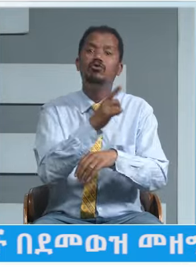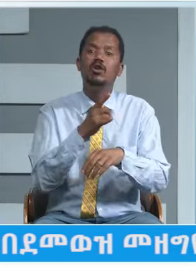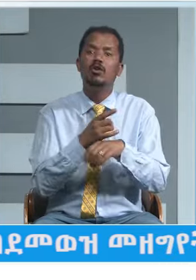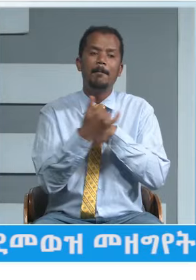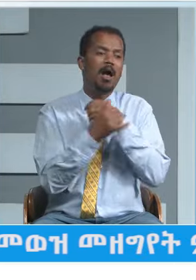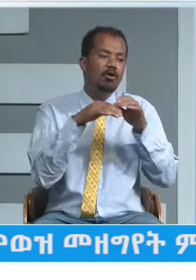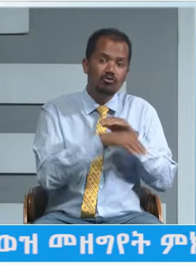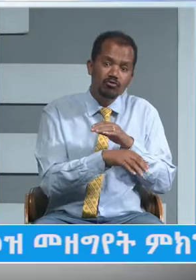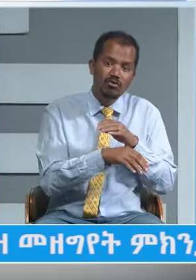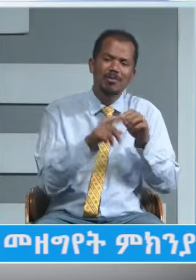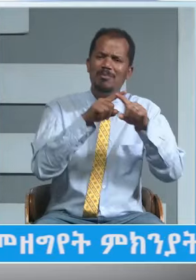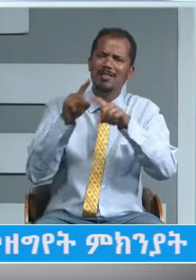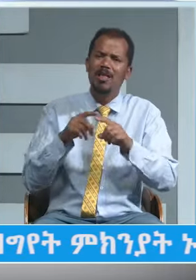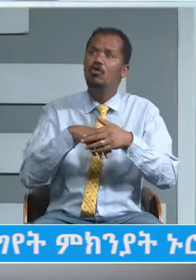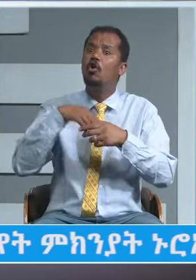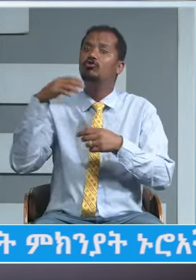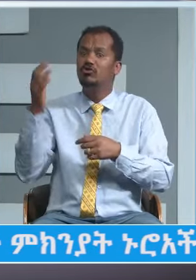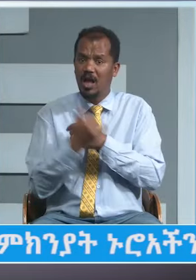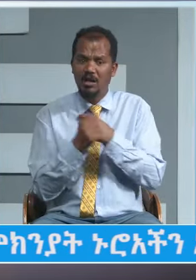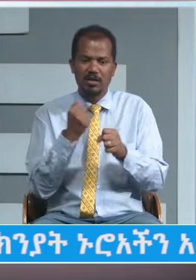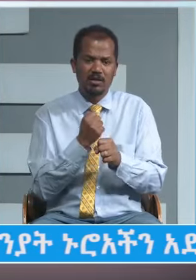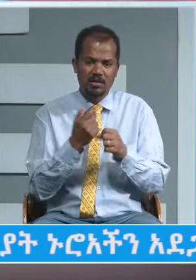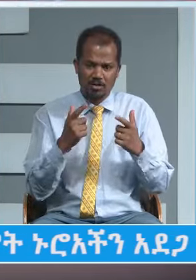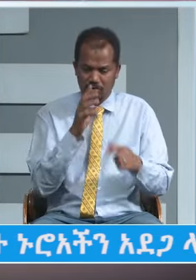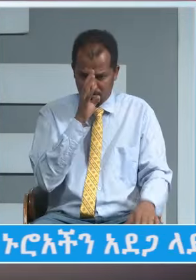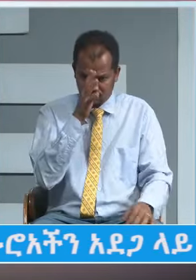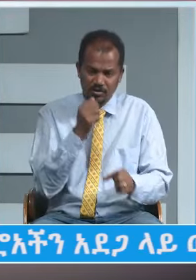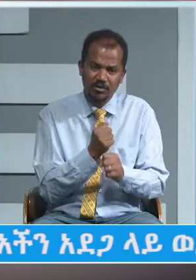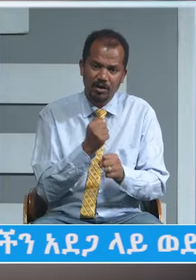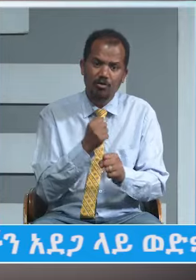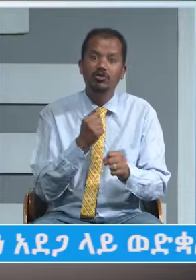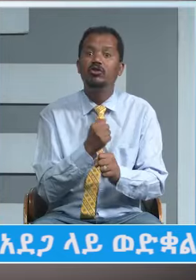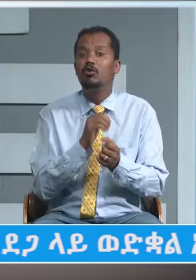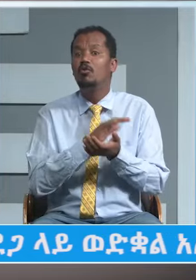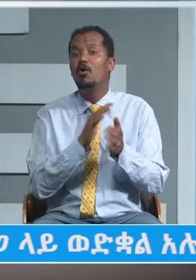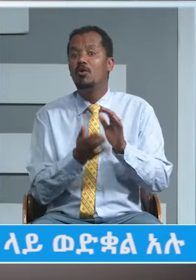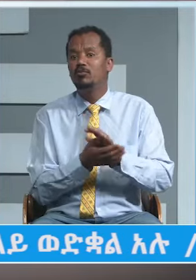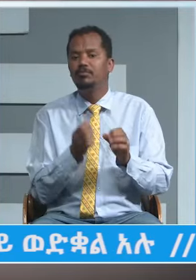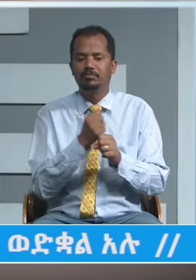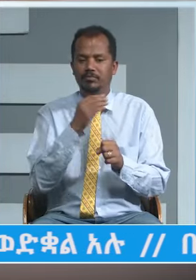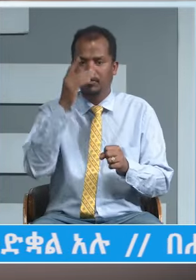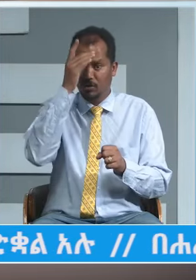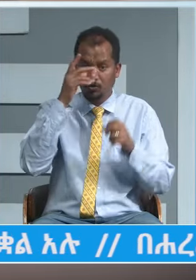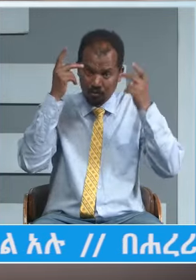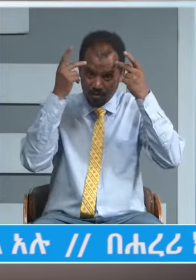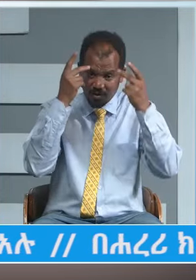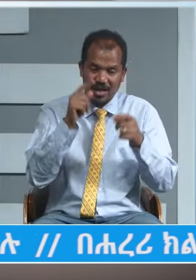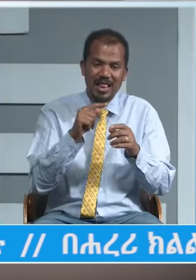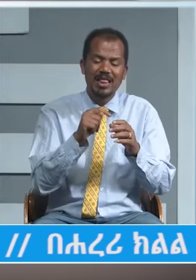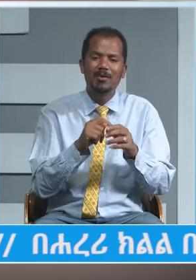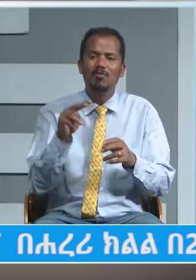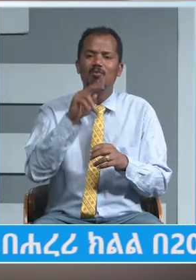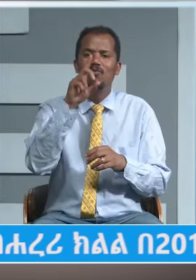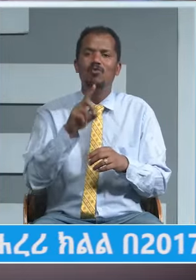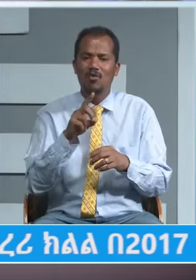ዜጎች በሀገር ውስጥ እንዲሁም በተለያዩ የውጭ ሀገራት የስራ ዕድሎችን ለመፍጠር ስራዎች እየተሰሩ መሆናቸውን በስራ ክህሎት ሚኒስቴር